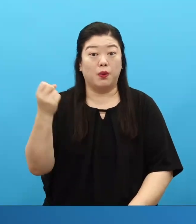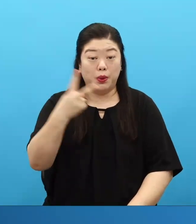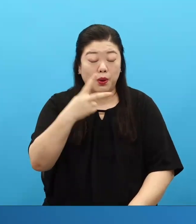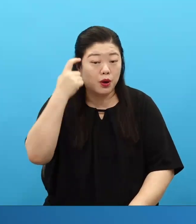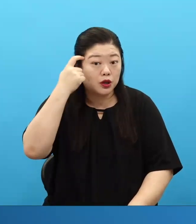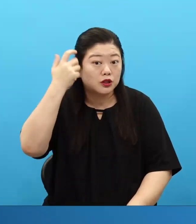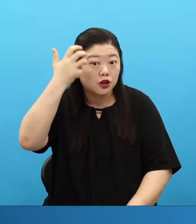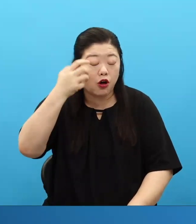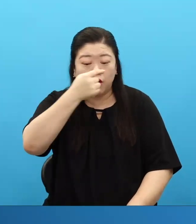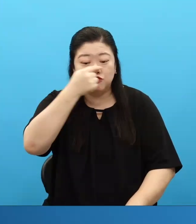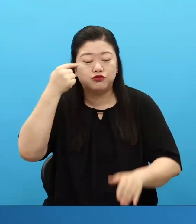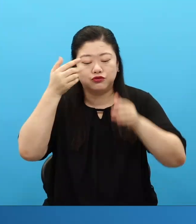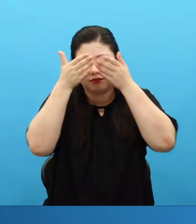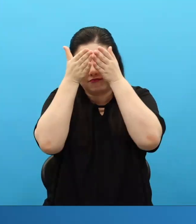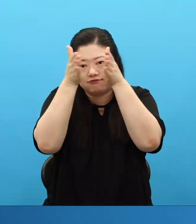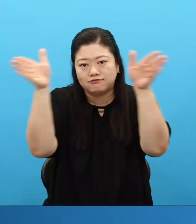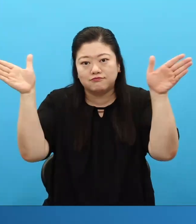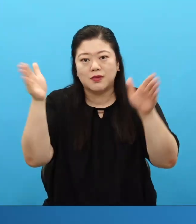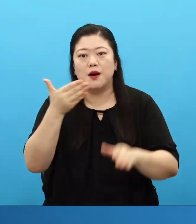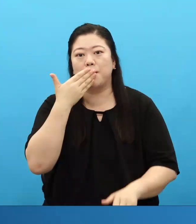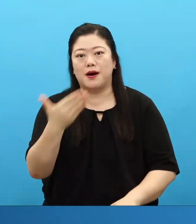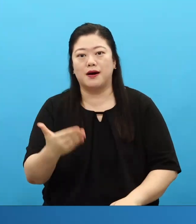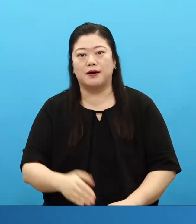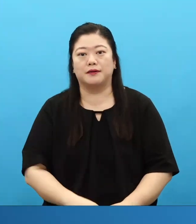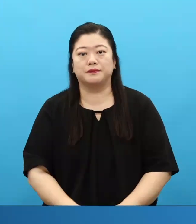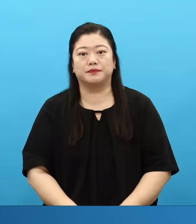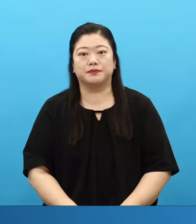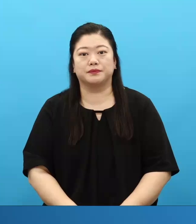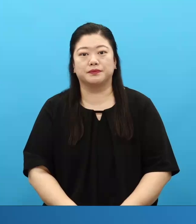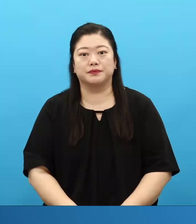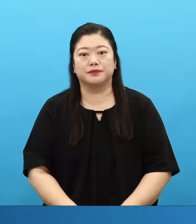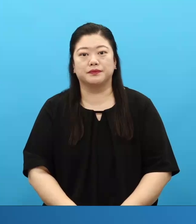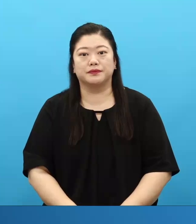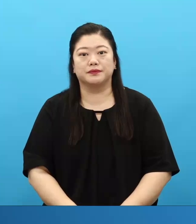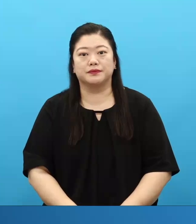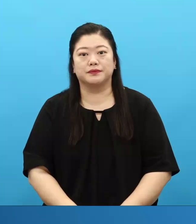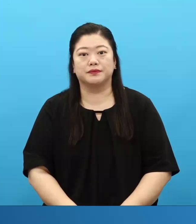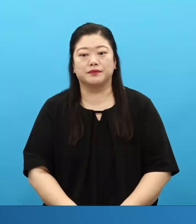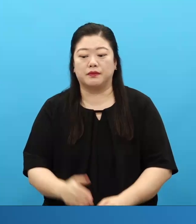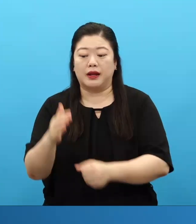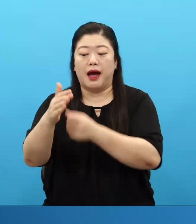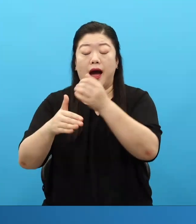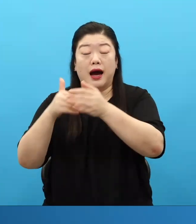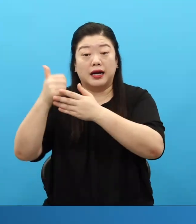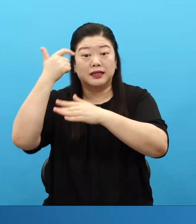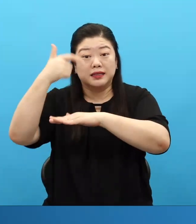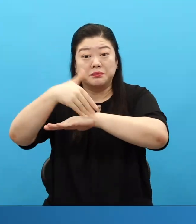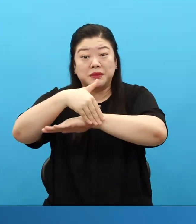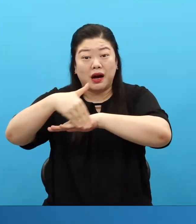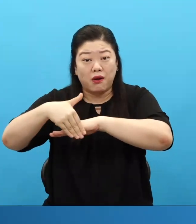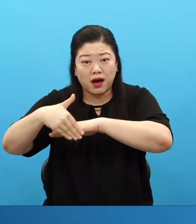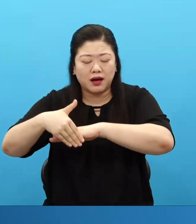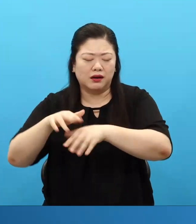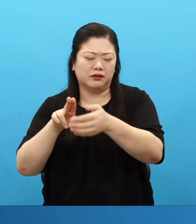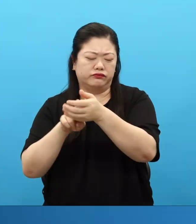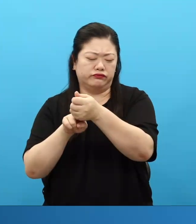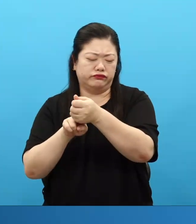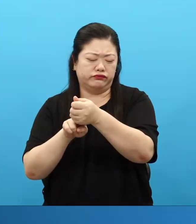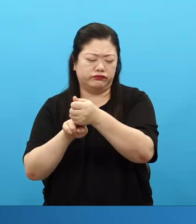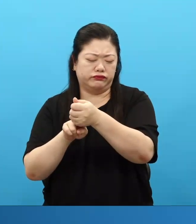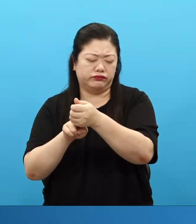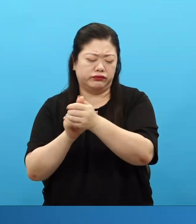spiritual eyes open. 그리고 하나님의 계획은 반드시 숨겨져 있습니다. And God's plan is absolutely